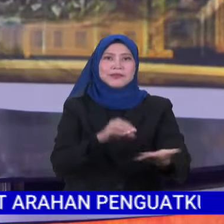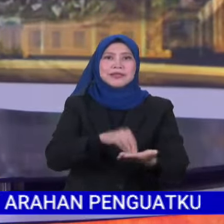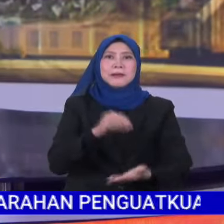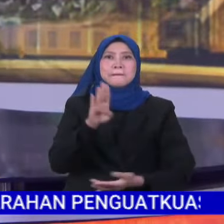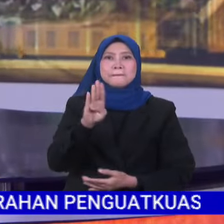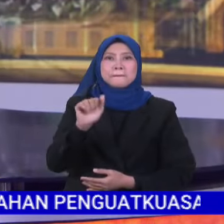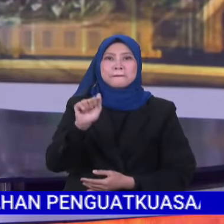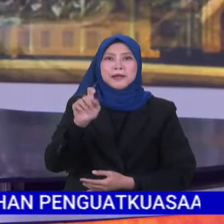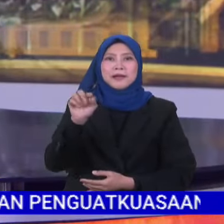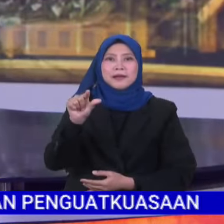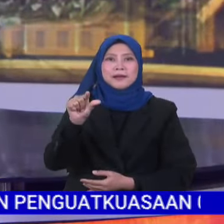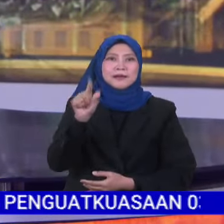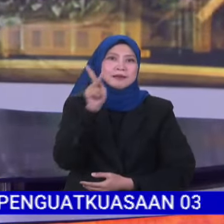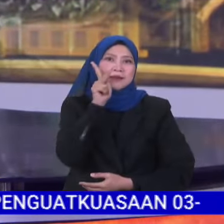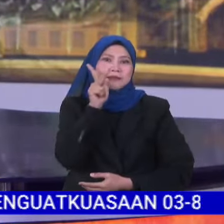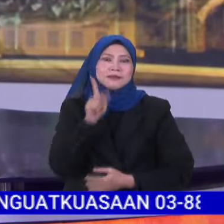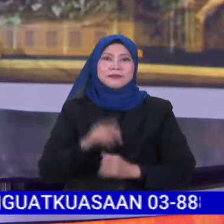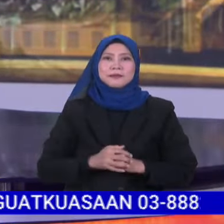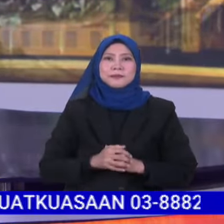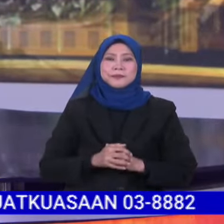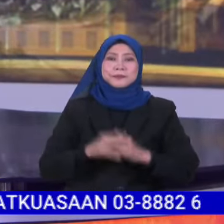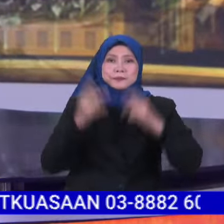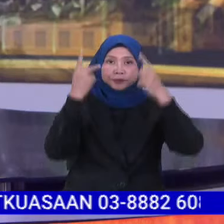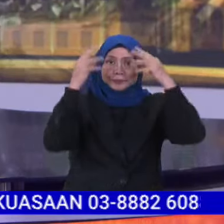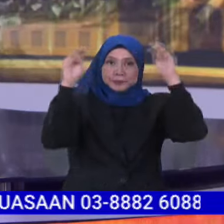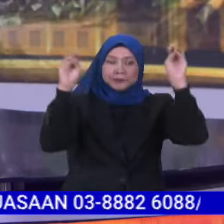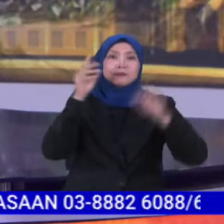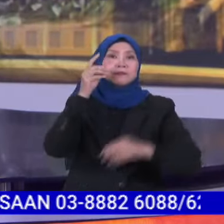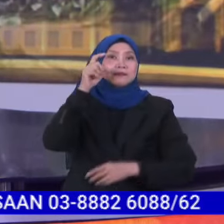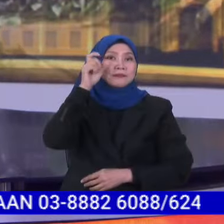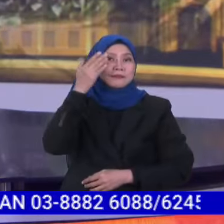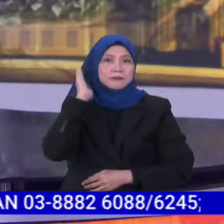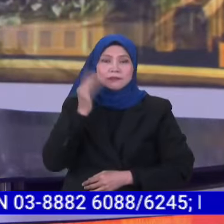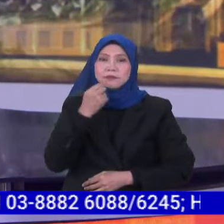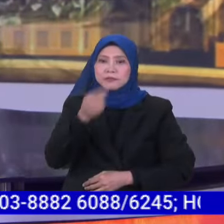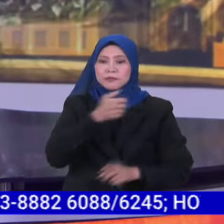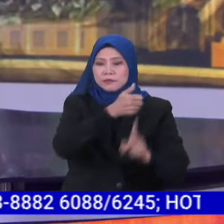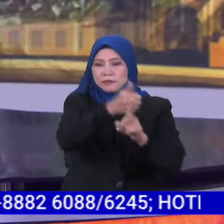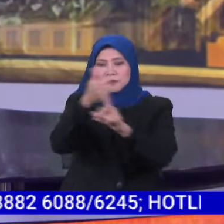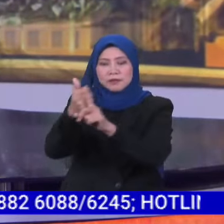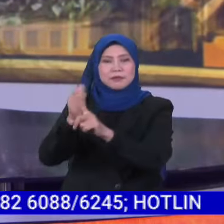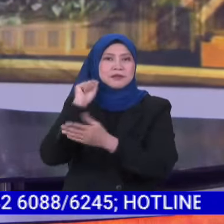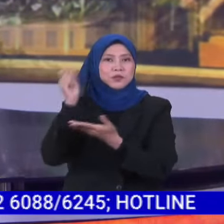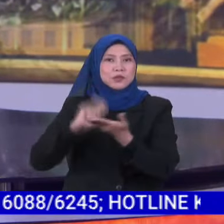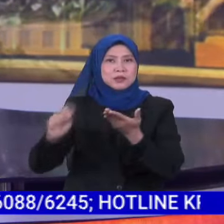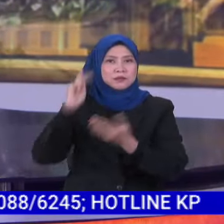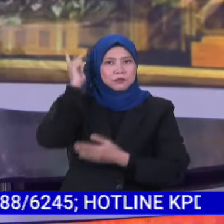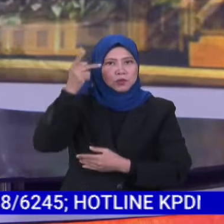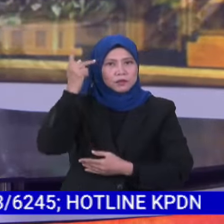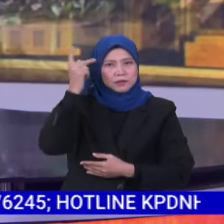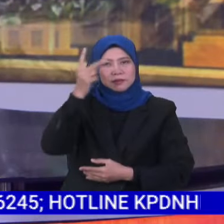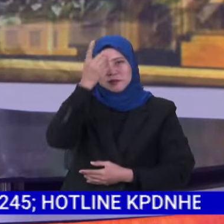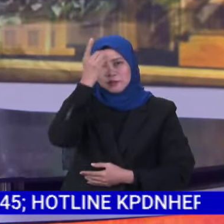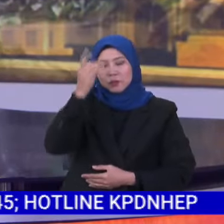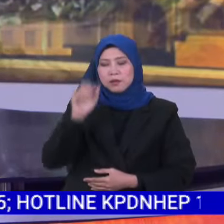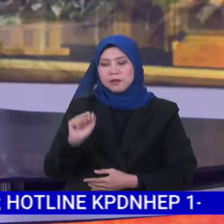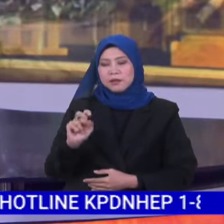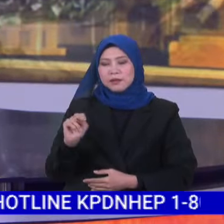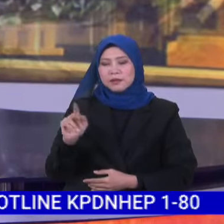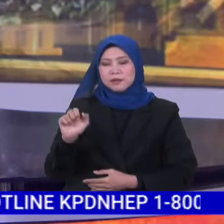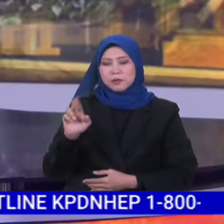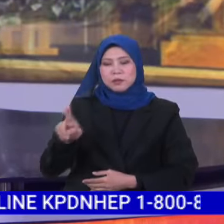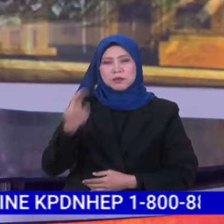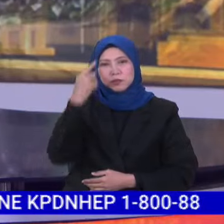kedap status wismasari account Nusi catatan di Facebooknya telah mengarahkan Setia usai politik tato Muhammad Nuh Muhammad